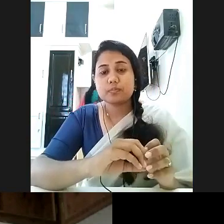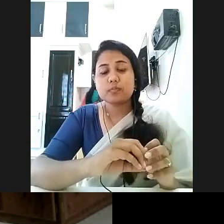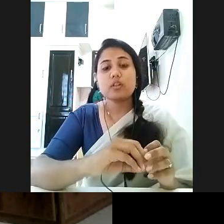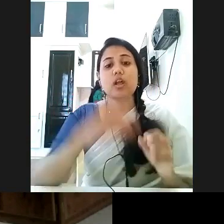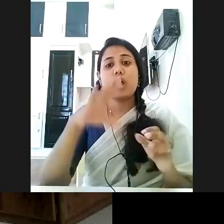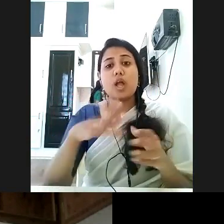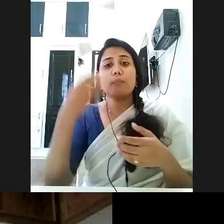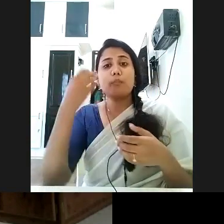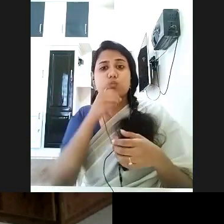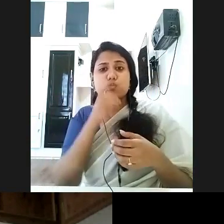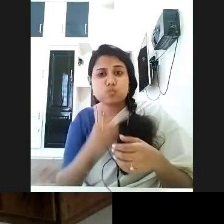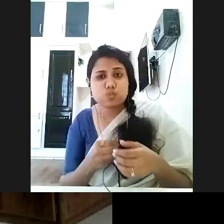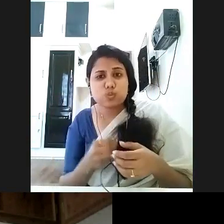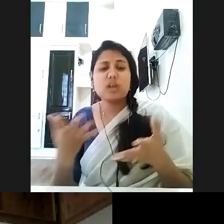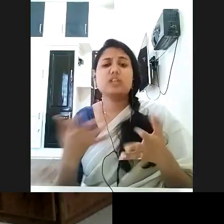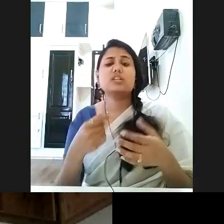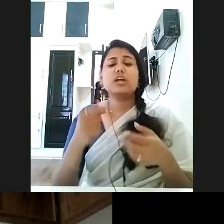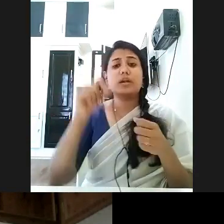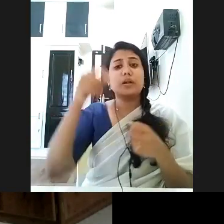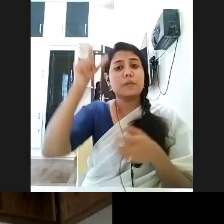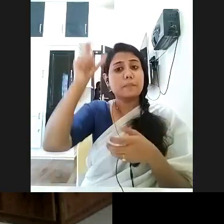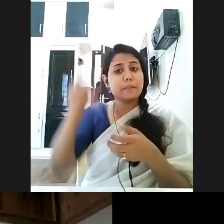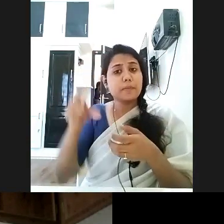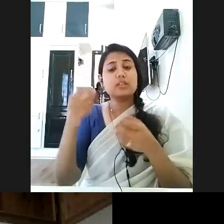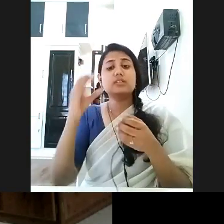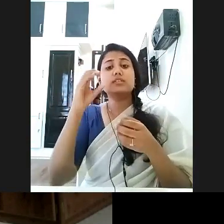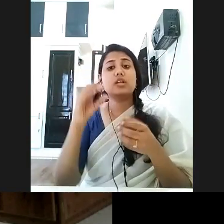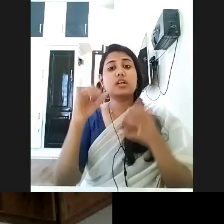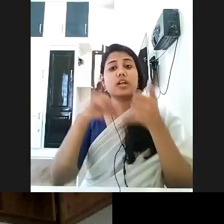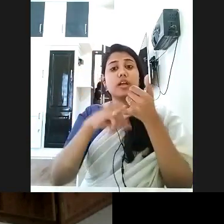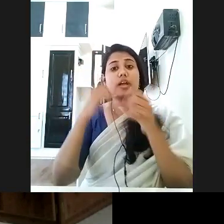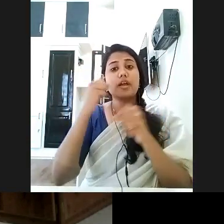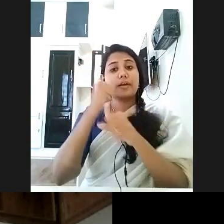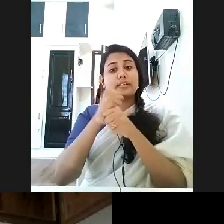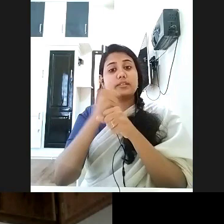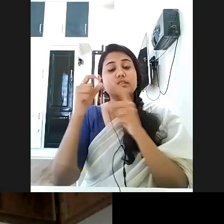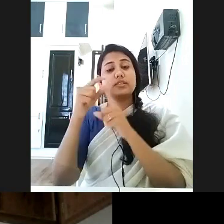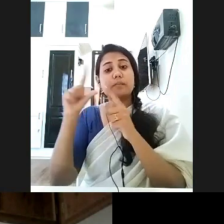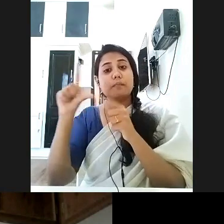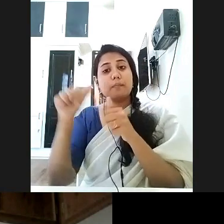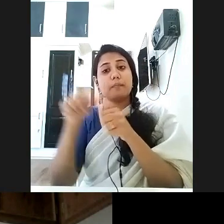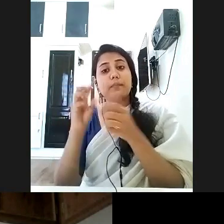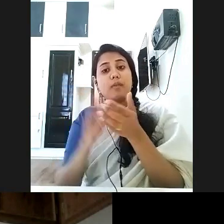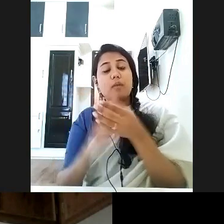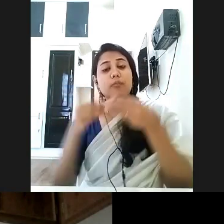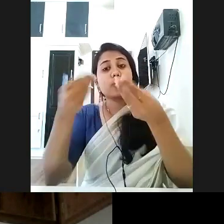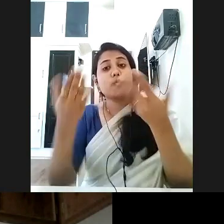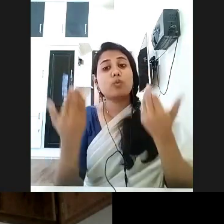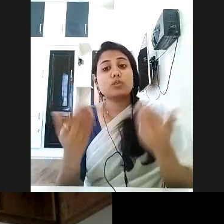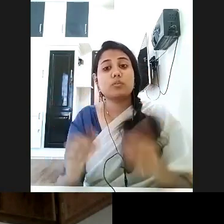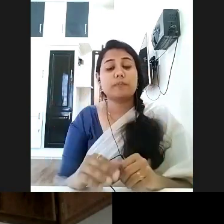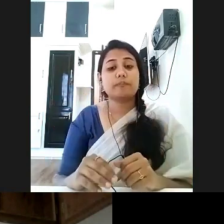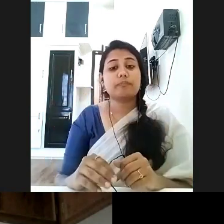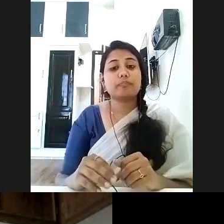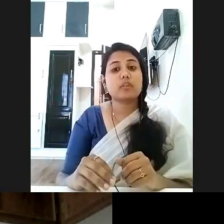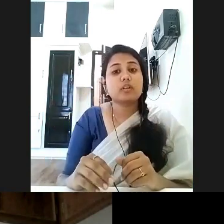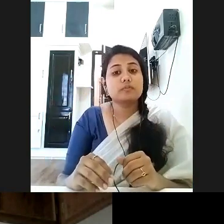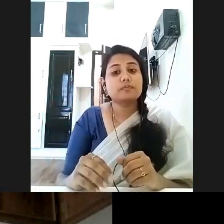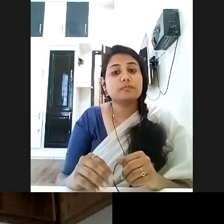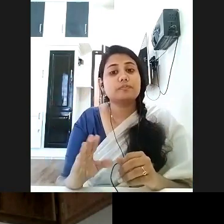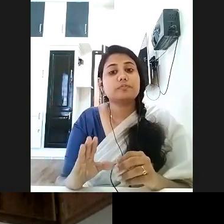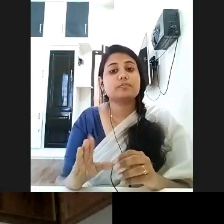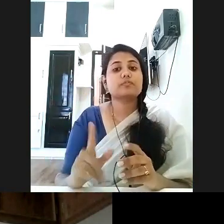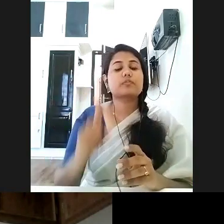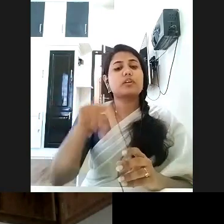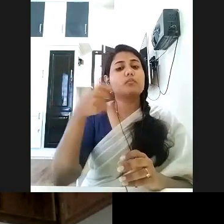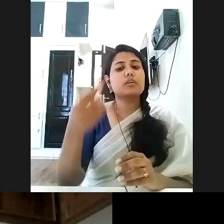കൊടുക്കുമ്പോൾ എങ്ങനെയാണെന്നുള്ളത്. സോ എൻ്റെ അടുത്ത് ഒരു 15 വയസ്സൊരു കുട്ടിയുണ്ട്. സോ കുട്ടിക്ക് ഓൾറെഡി ഇപ്പൊ അവന്റെ അബിലിറ്റി പറയുമ്പോൾ അവന് വീൽ